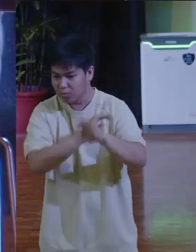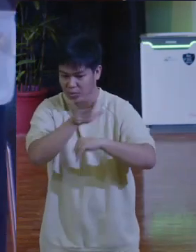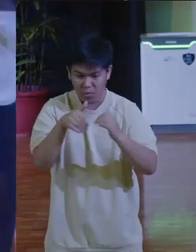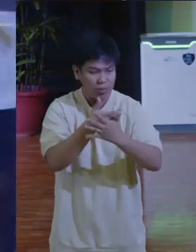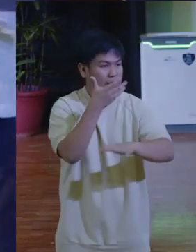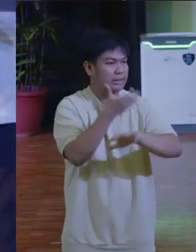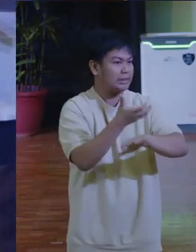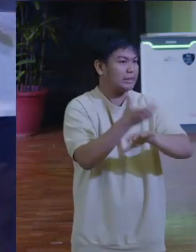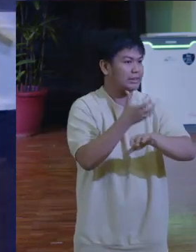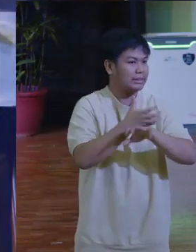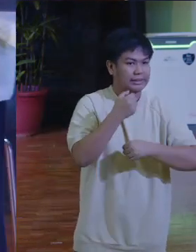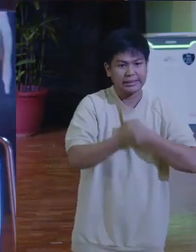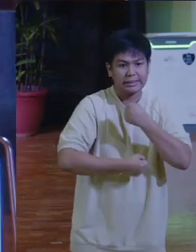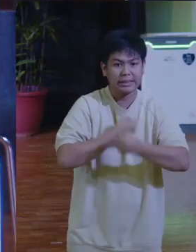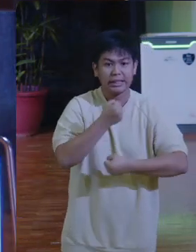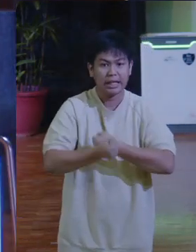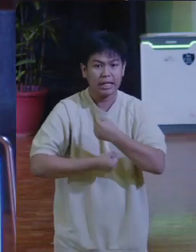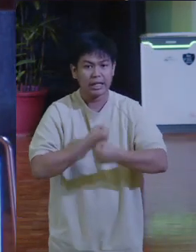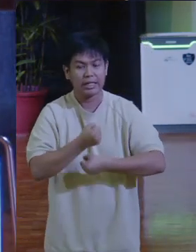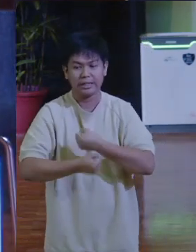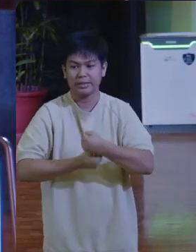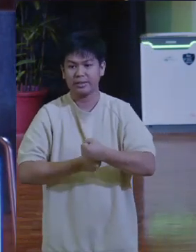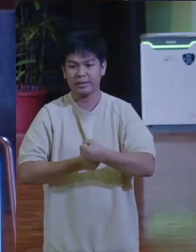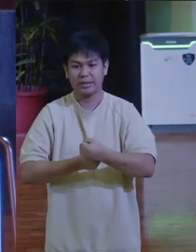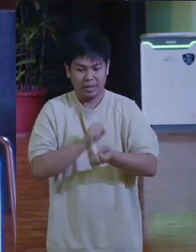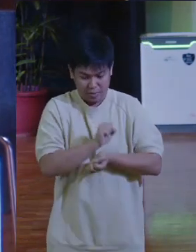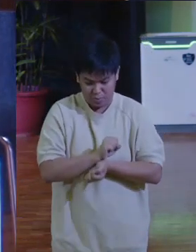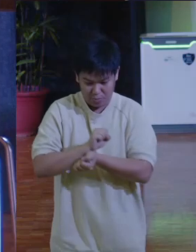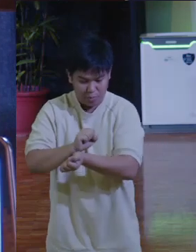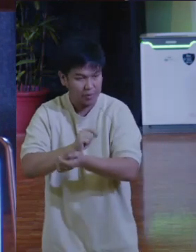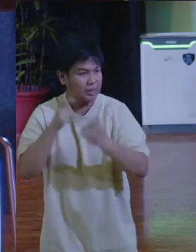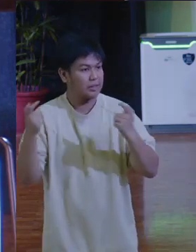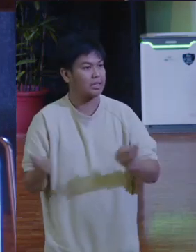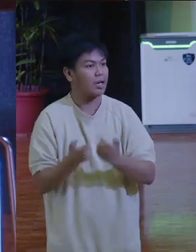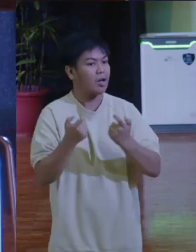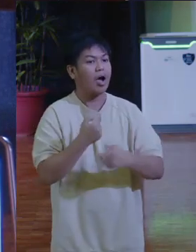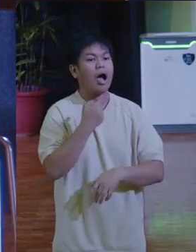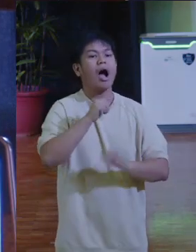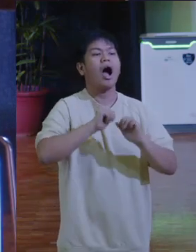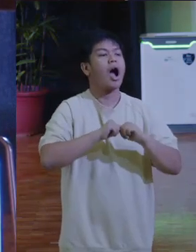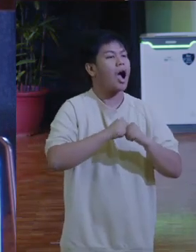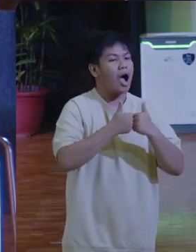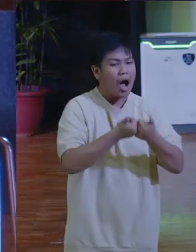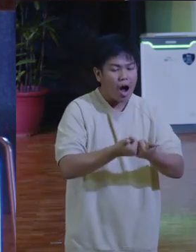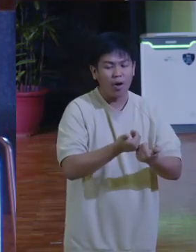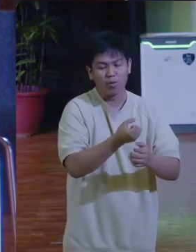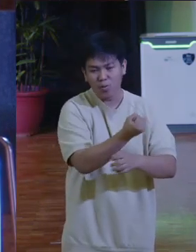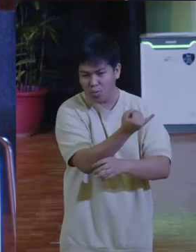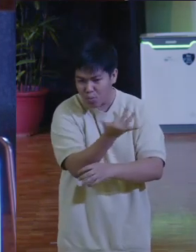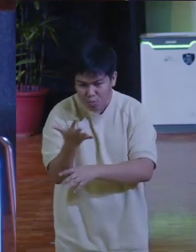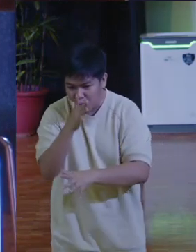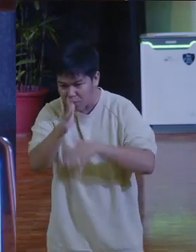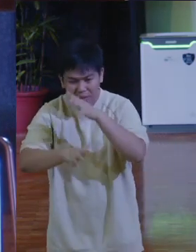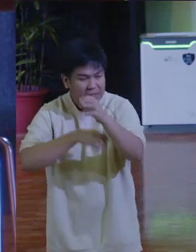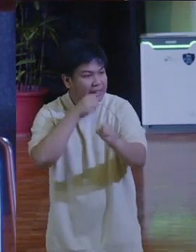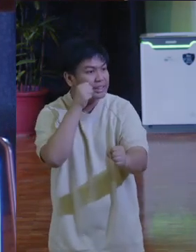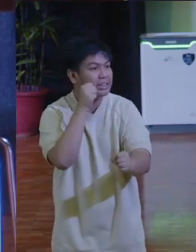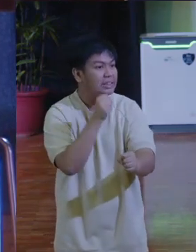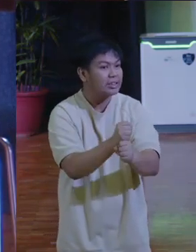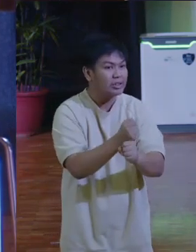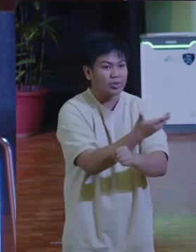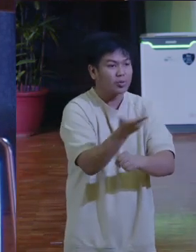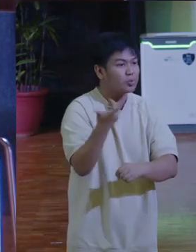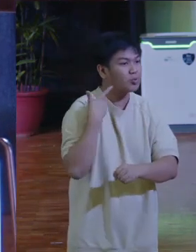nahihirapan dahil sa kanilang pagiging imprisoned by sin, dahil sa kanilang pagkalayo sa Diyos. Ilang pang taong